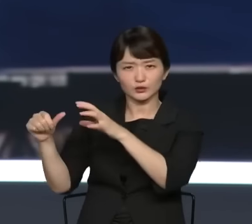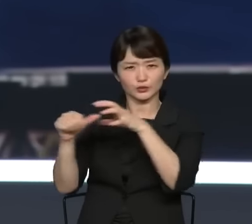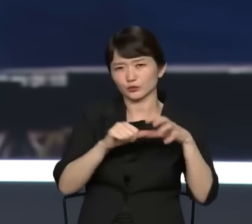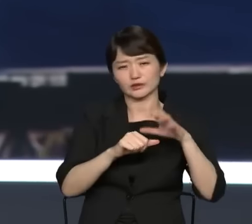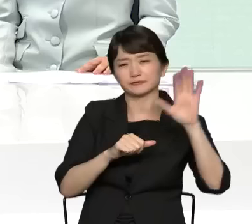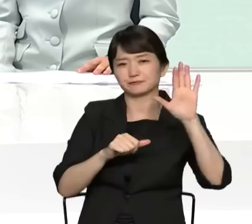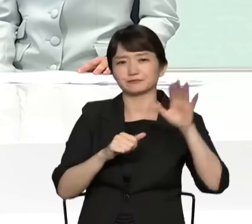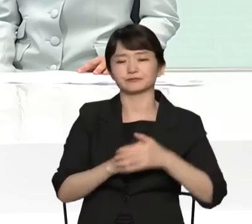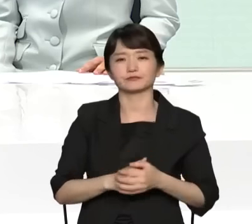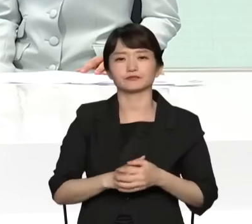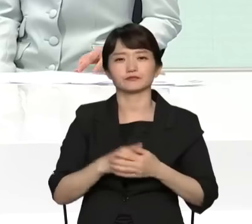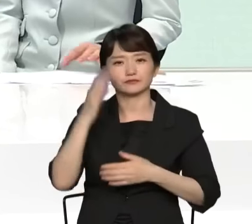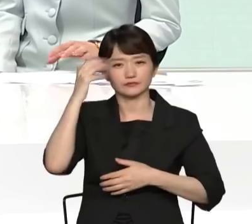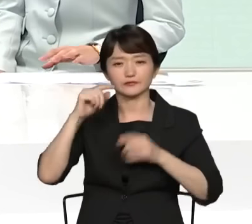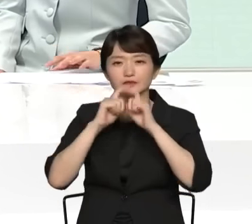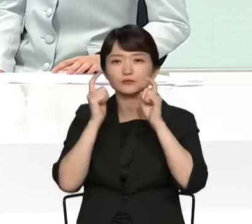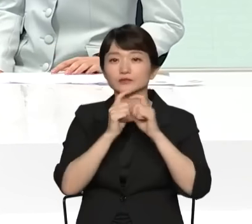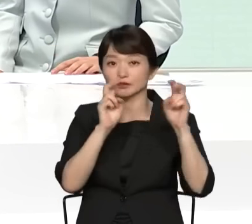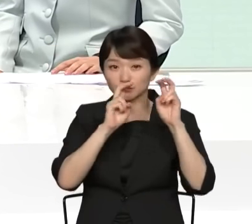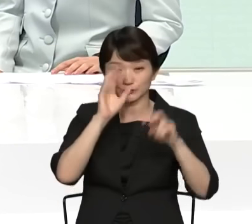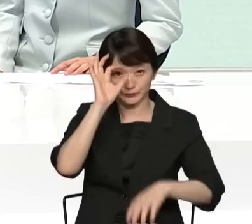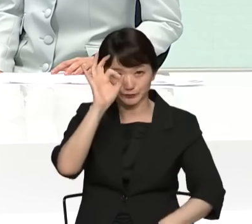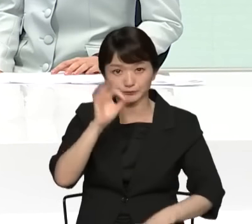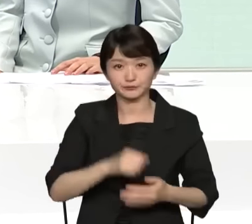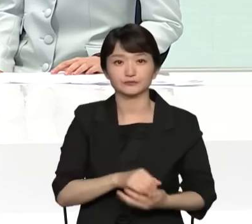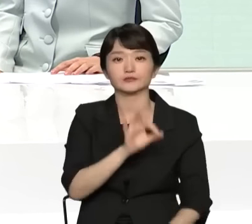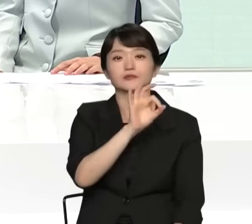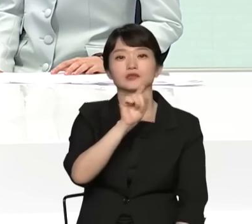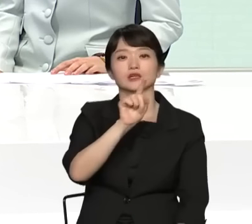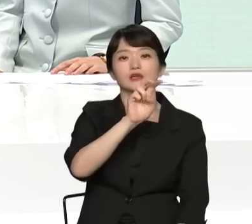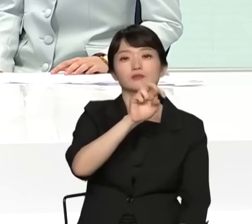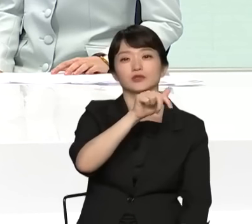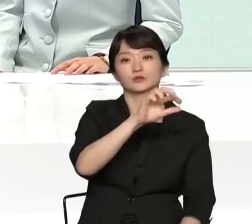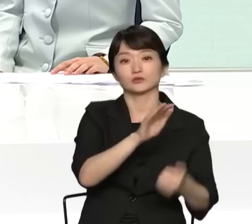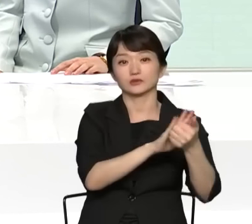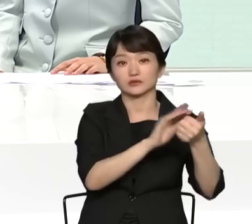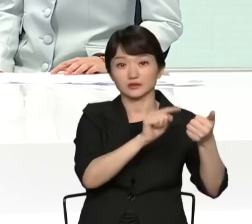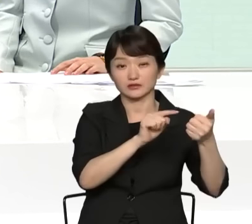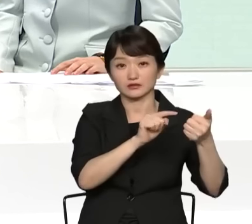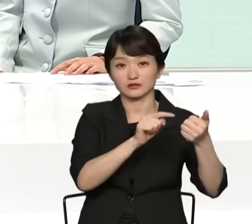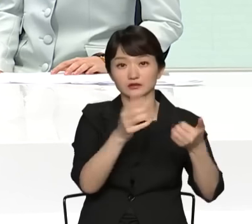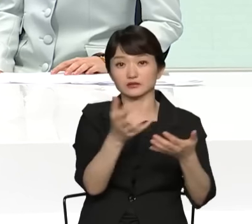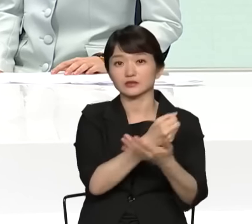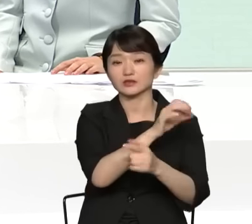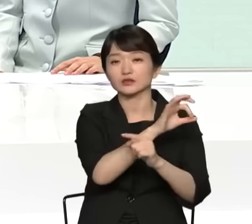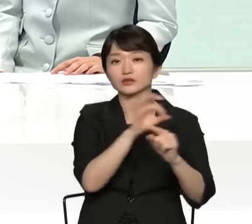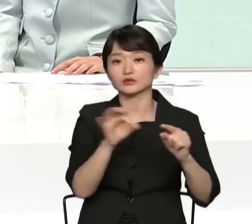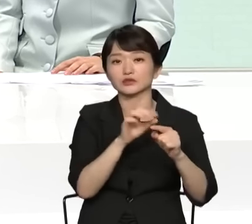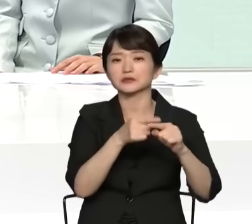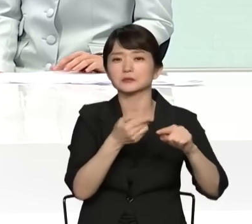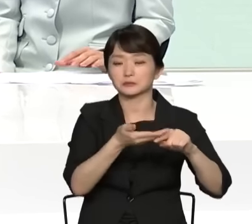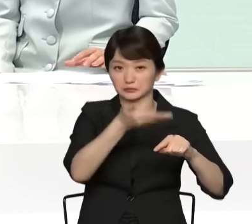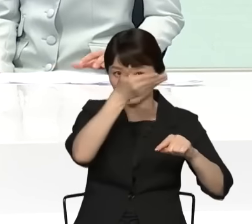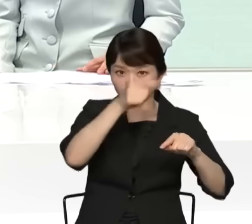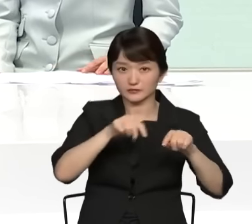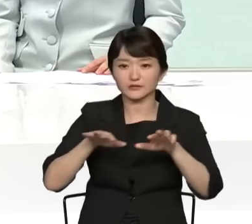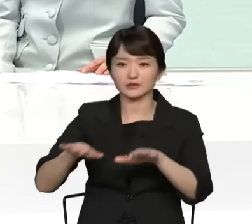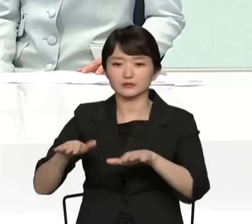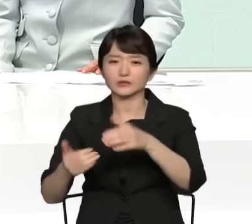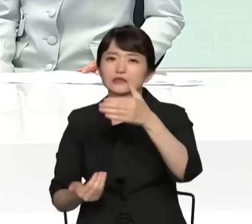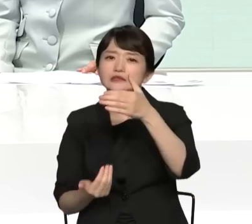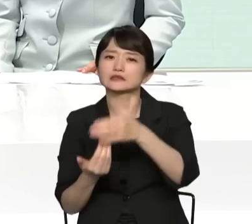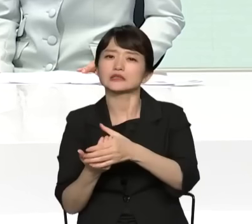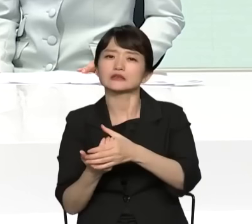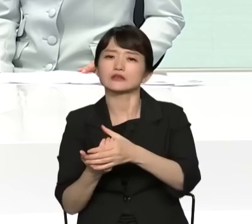있습니다 국내 민간 기업들 한번 보시겠습니다 아마존 서비스가 점유율의 절반 이상을 차지하기 때문에 이번 사태를